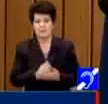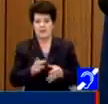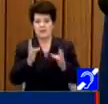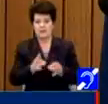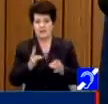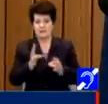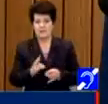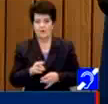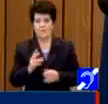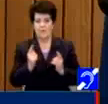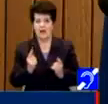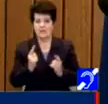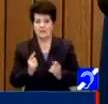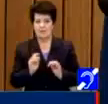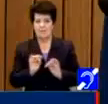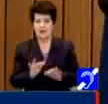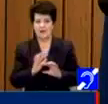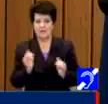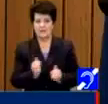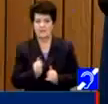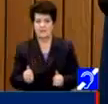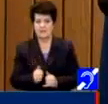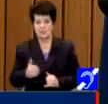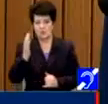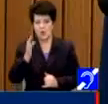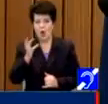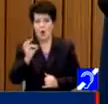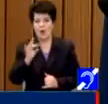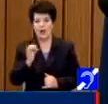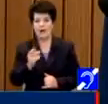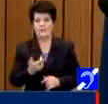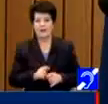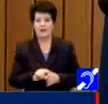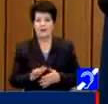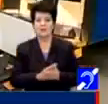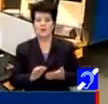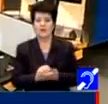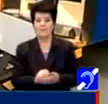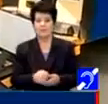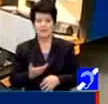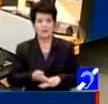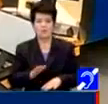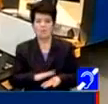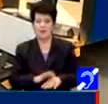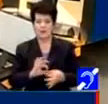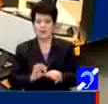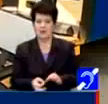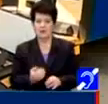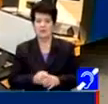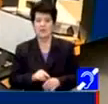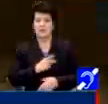politraumatism masiv, practic nu este niciun organ care nu ar fi afectat. Astfel este un diagnostic foarte complicat. În urma accidentului